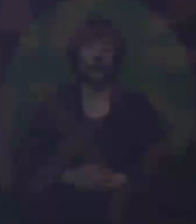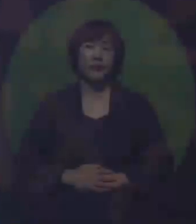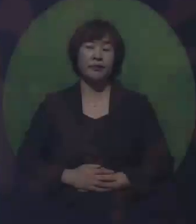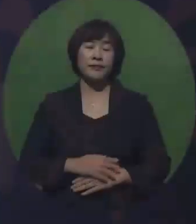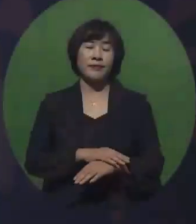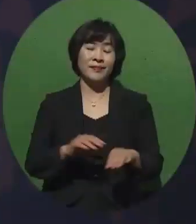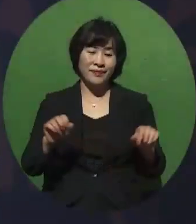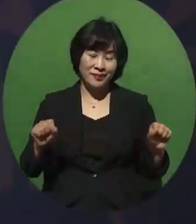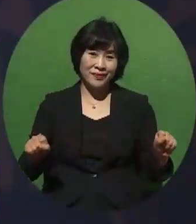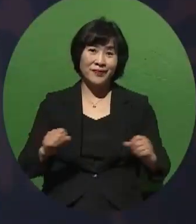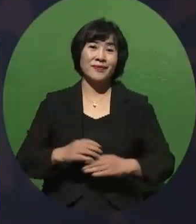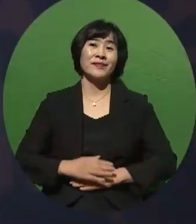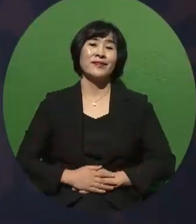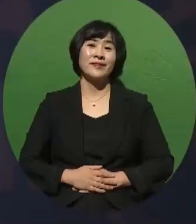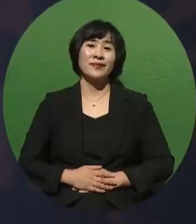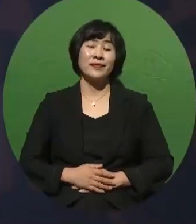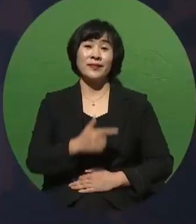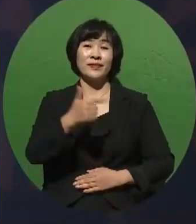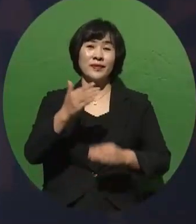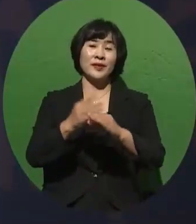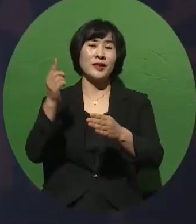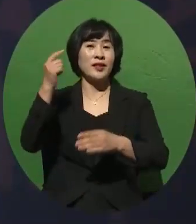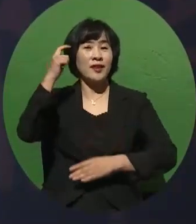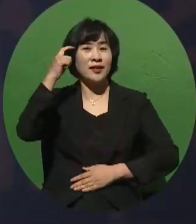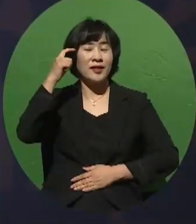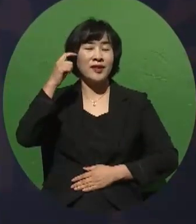여러분, Good morning, everyone.